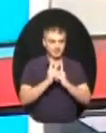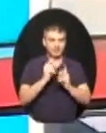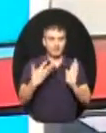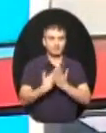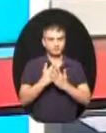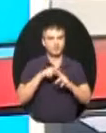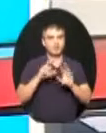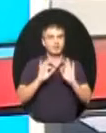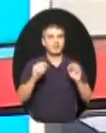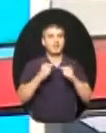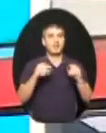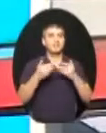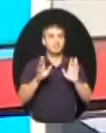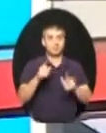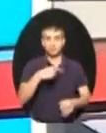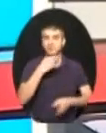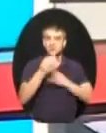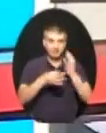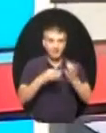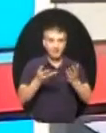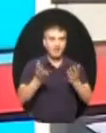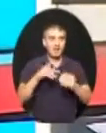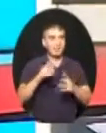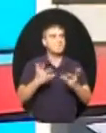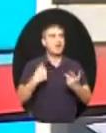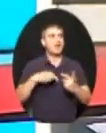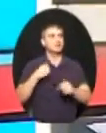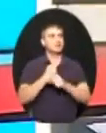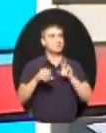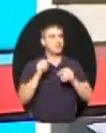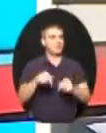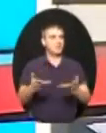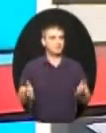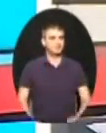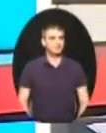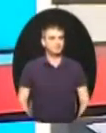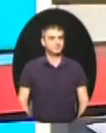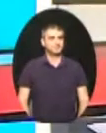קצרה, מבזק, ואז אנחנו פותחים את הקו הפתוח, שבו נשאל בין השאר, על מה הלכנו לבחירות האלה.